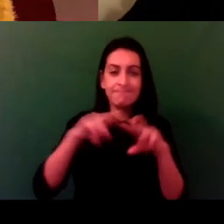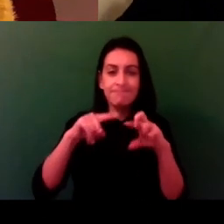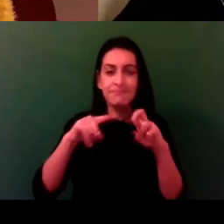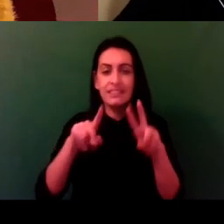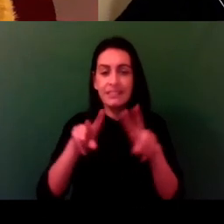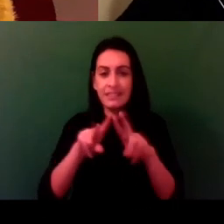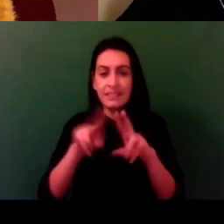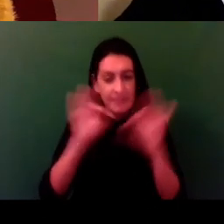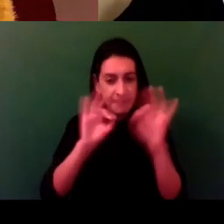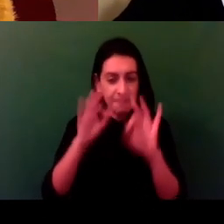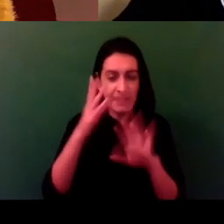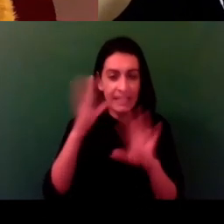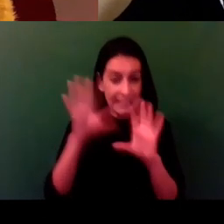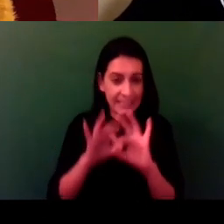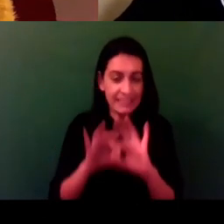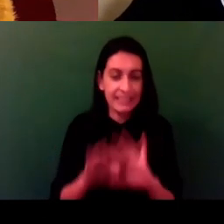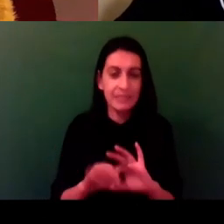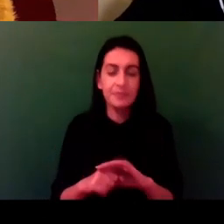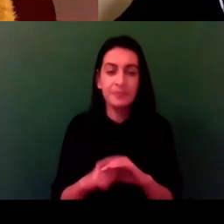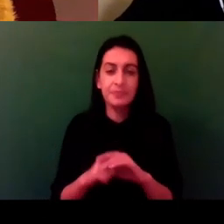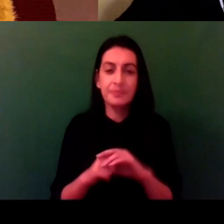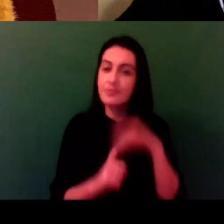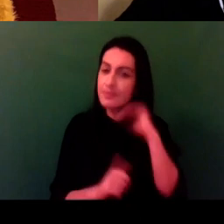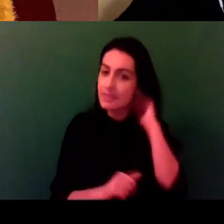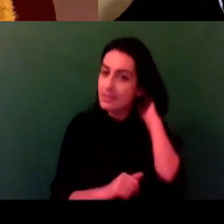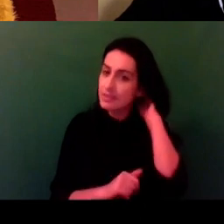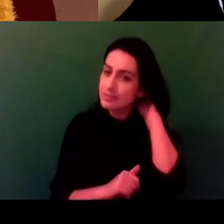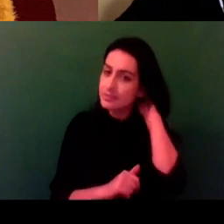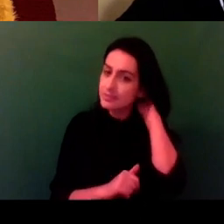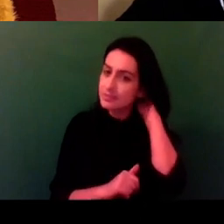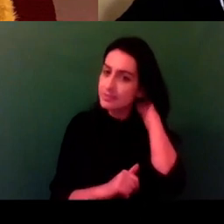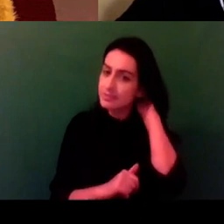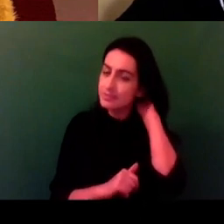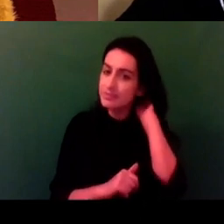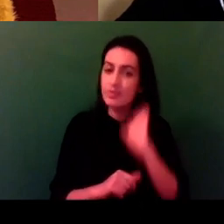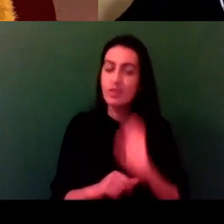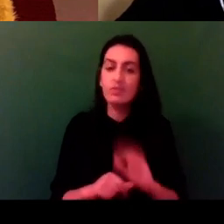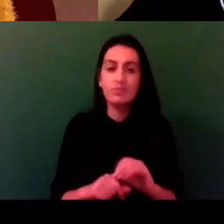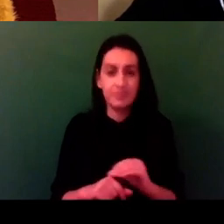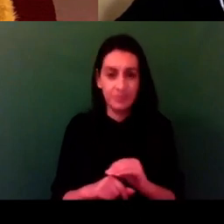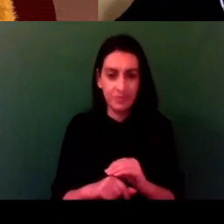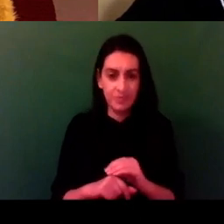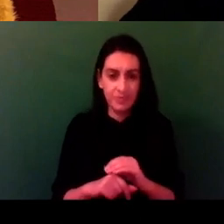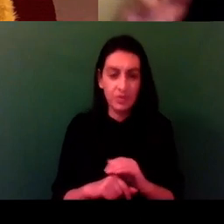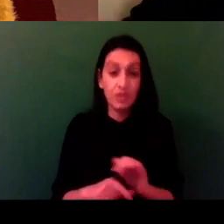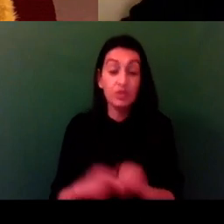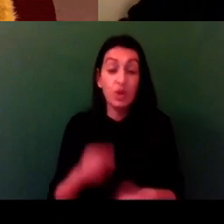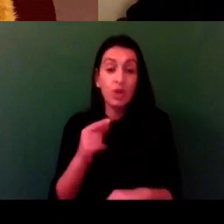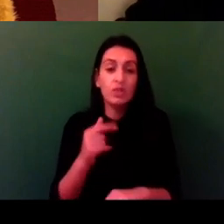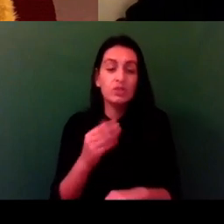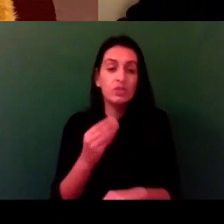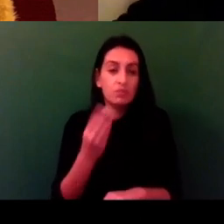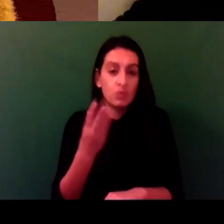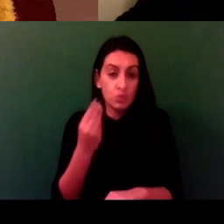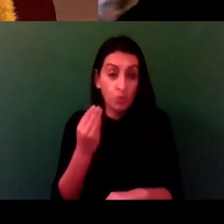olarak temsiliyet konusunda inanılmaz örgütlü bir temsiliyeti olması mimarlık ve tasarım pratiklerinin.